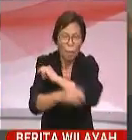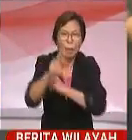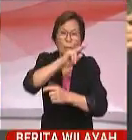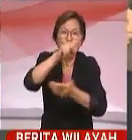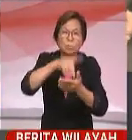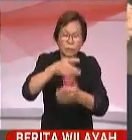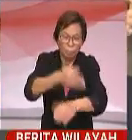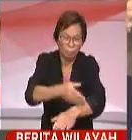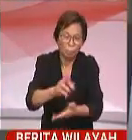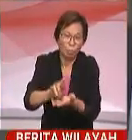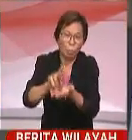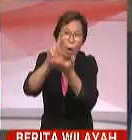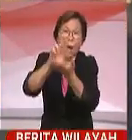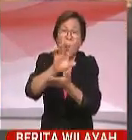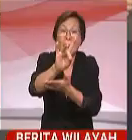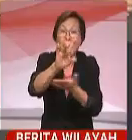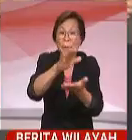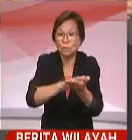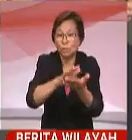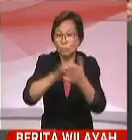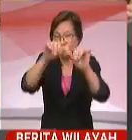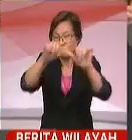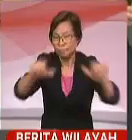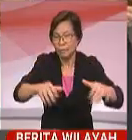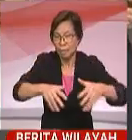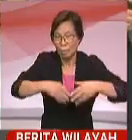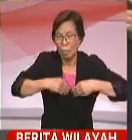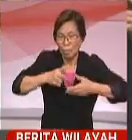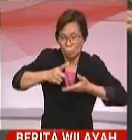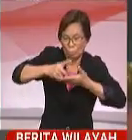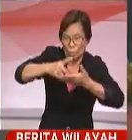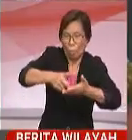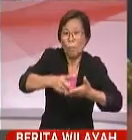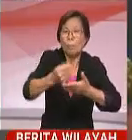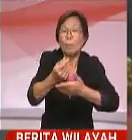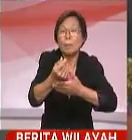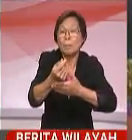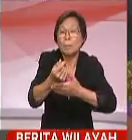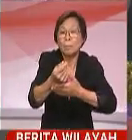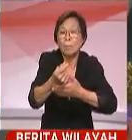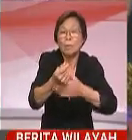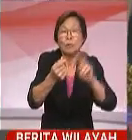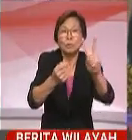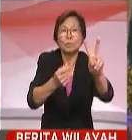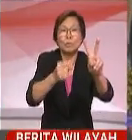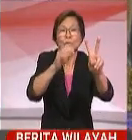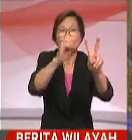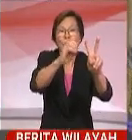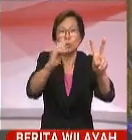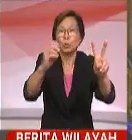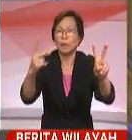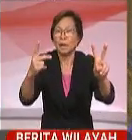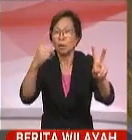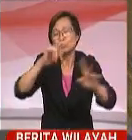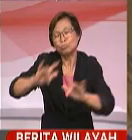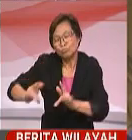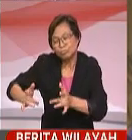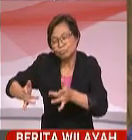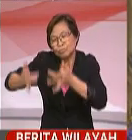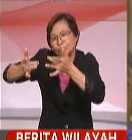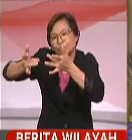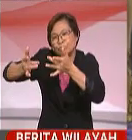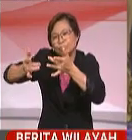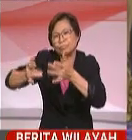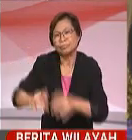pemulihan serta 8 buah sekolah berasrama menerima sumbangan dengan nilai keseluruhan RM200,000 untuk meringankan